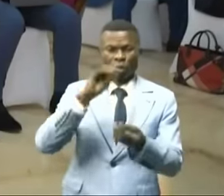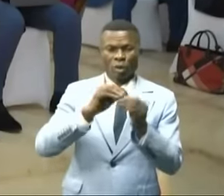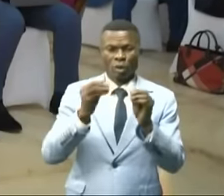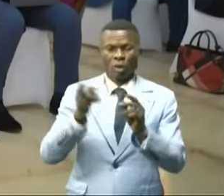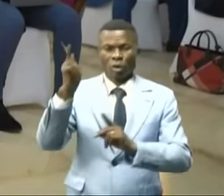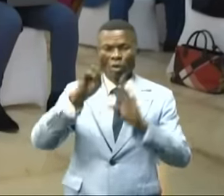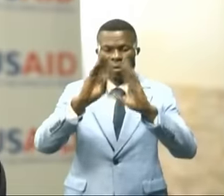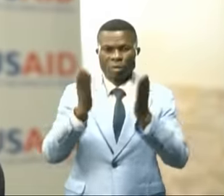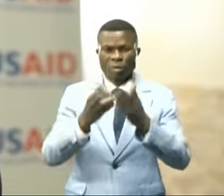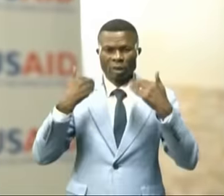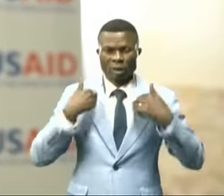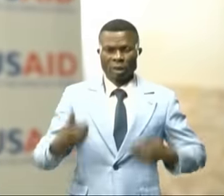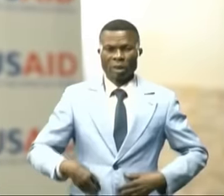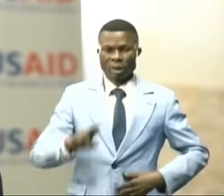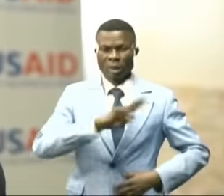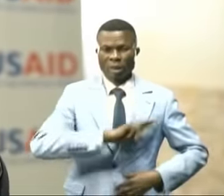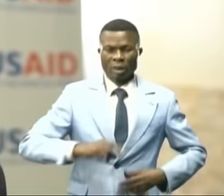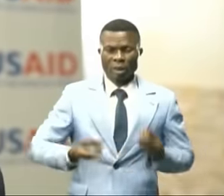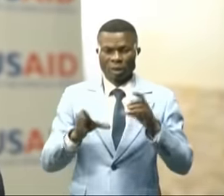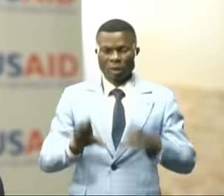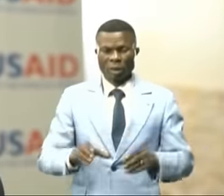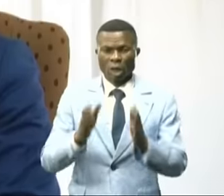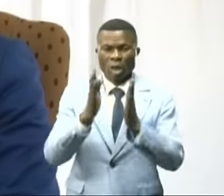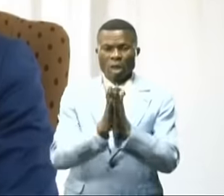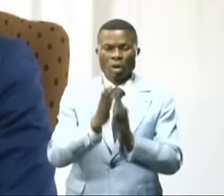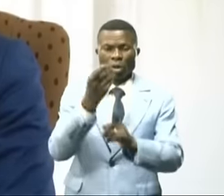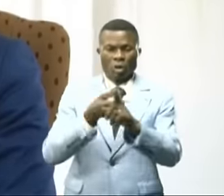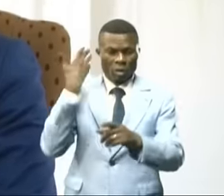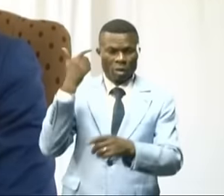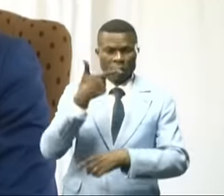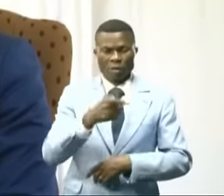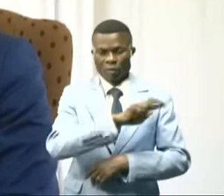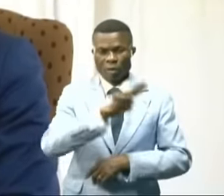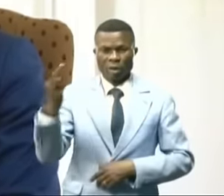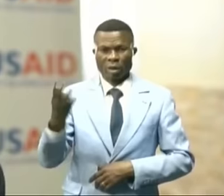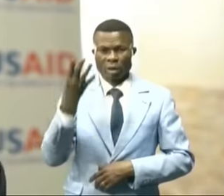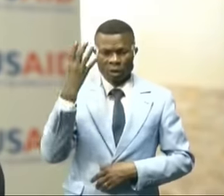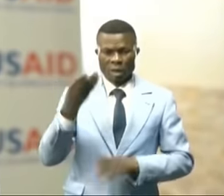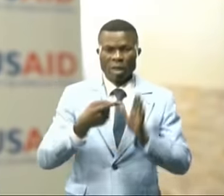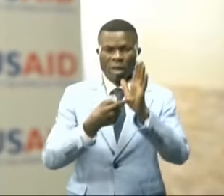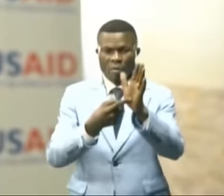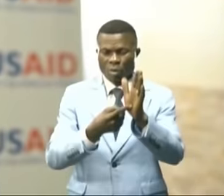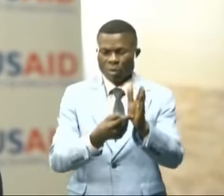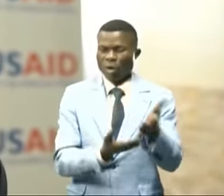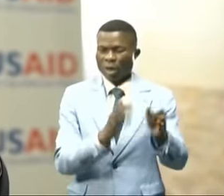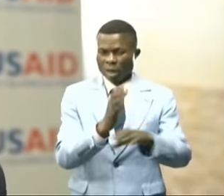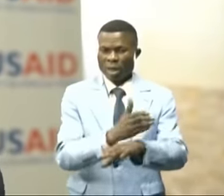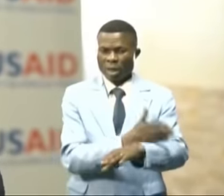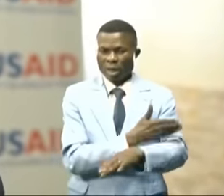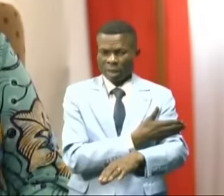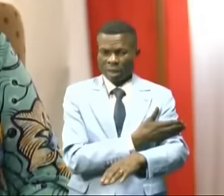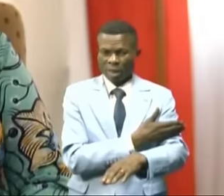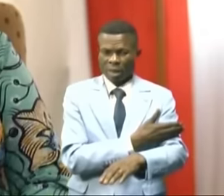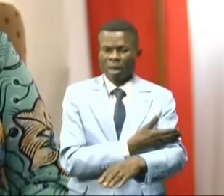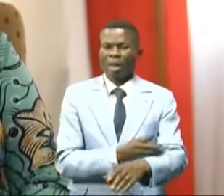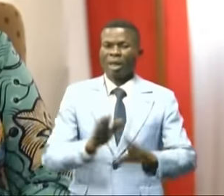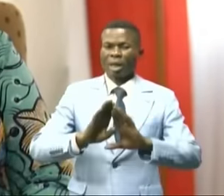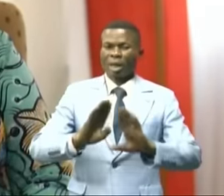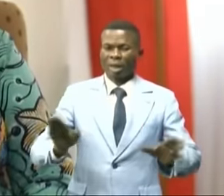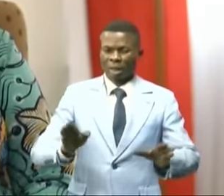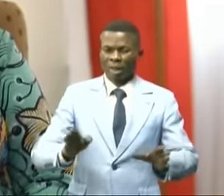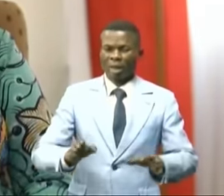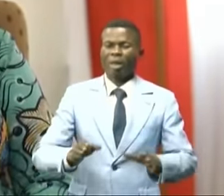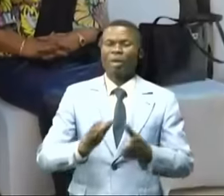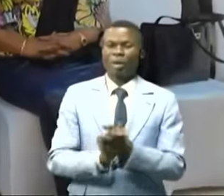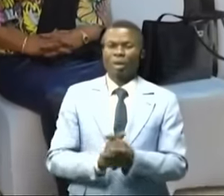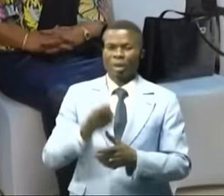santé réalisée en octobre de l'année dernière et février 2024 montrent une courbe à la fois ascendante et descendante